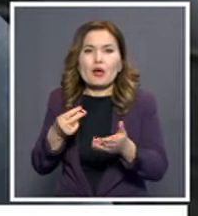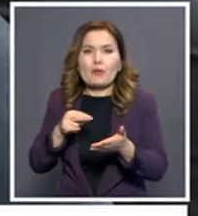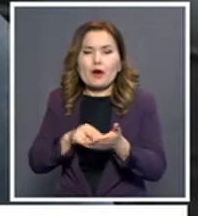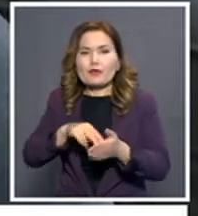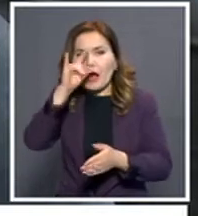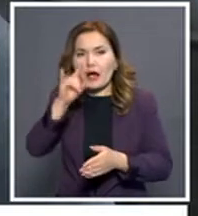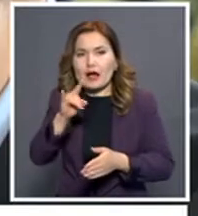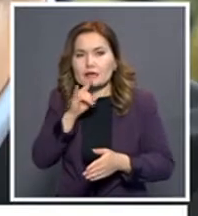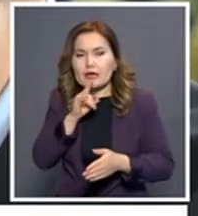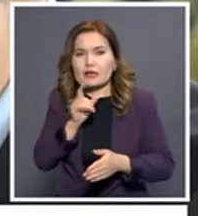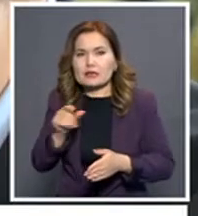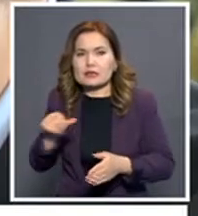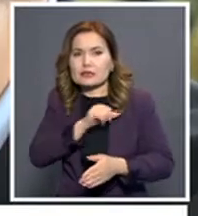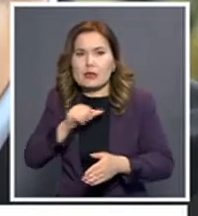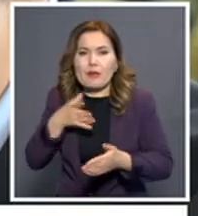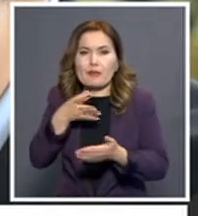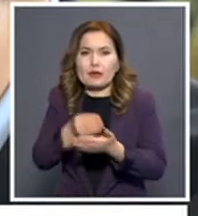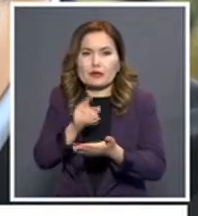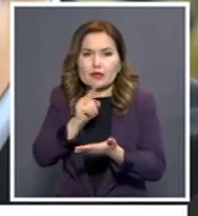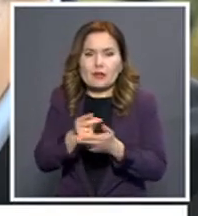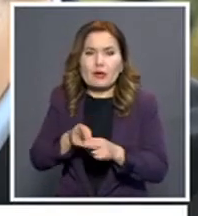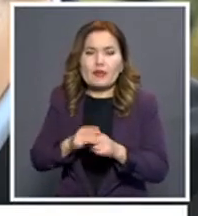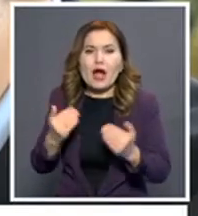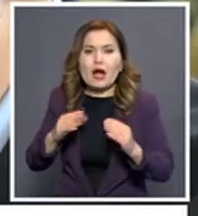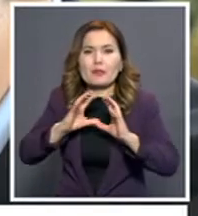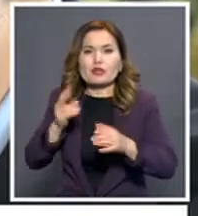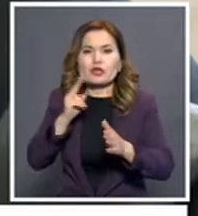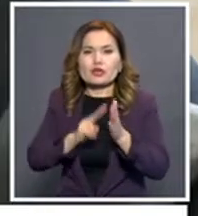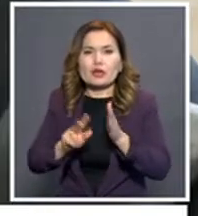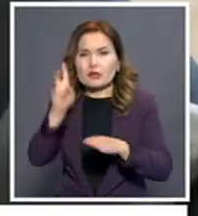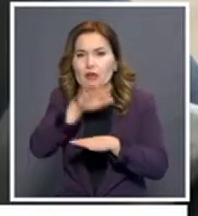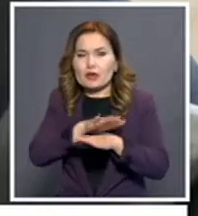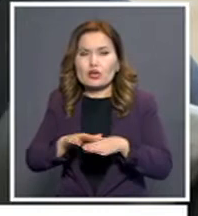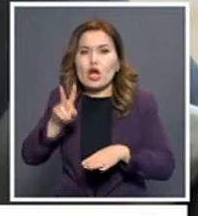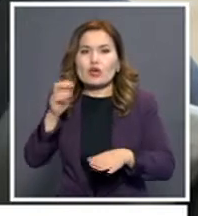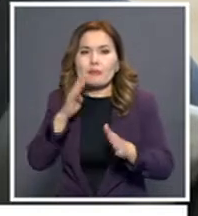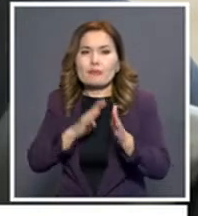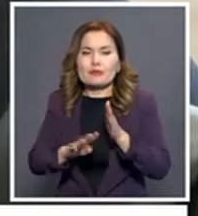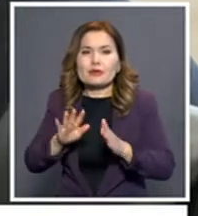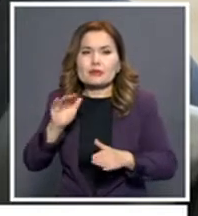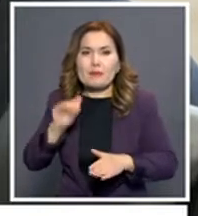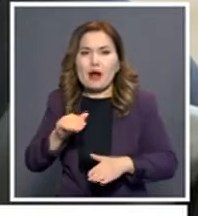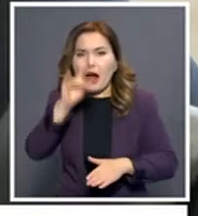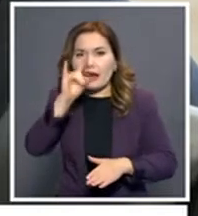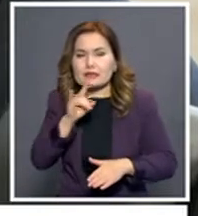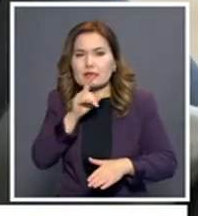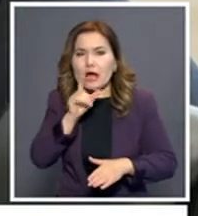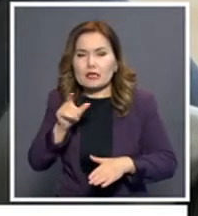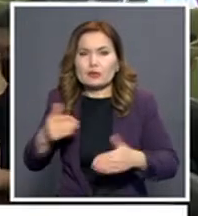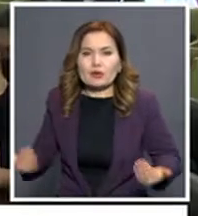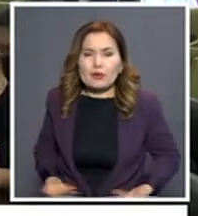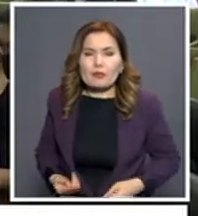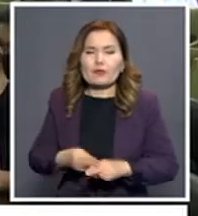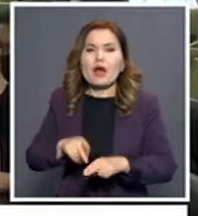қазақстандықтар толығымен өздері өтейді. Ресми дерекке сүйенсек, қазір әлемнің 73 мемлекетінде 295 мың қазақстандық тұрып жатыр.